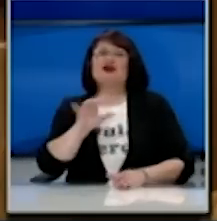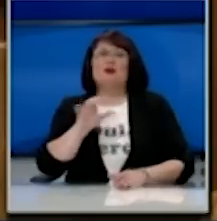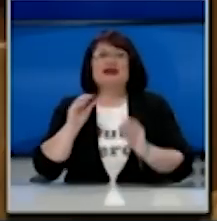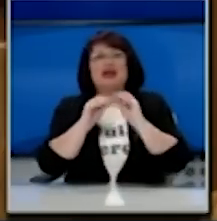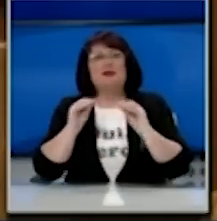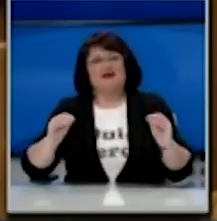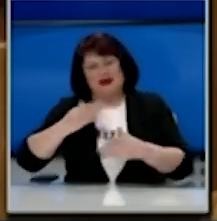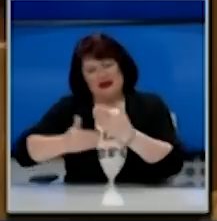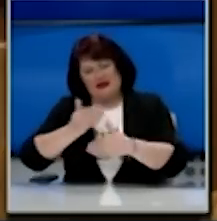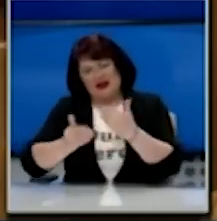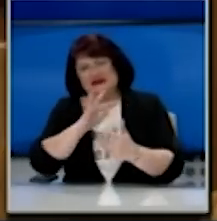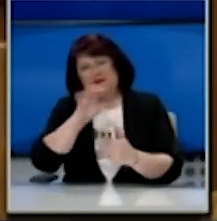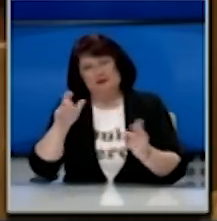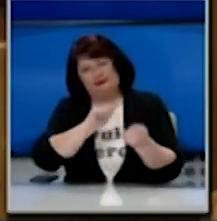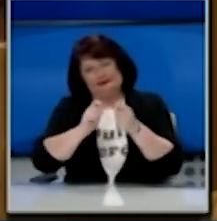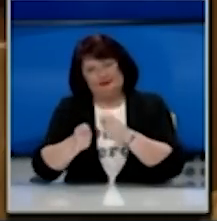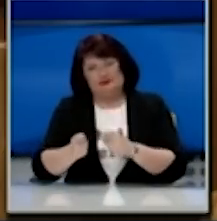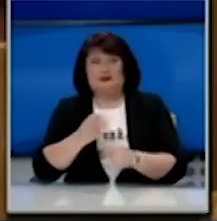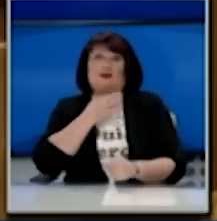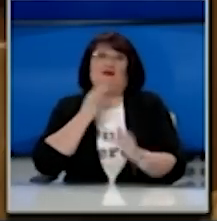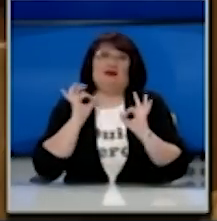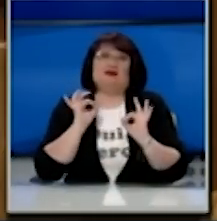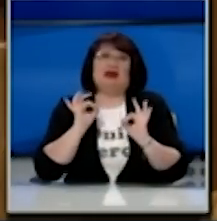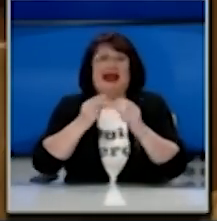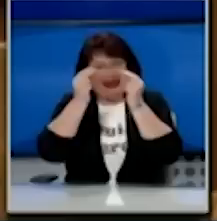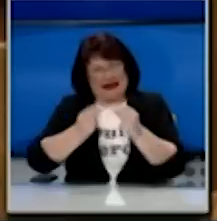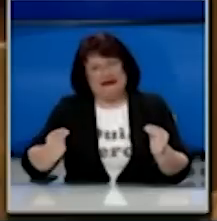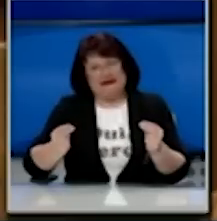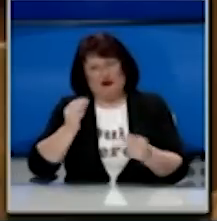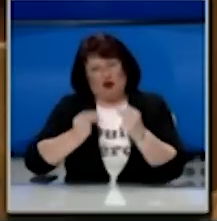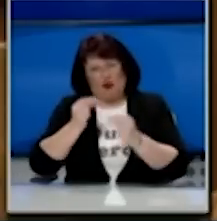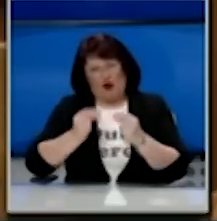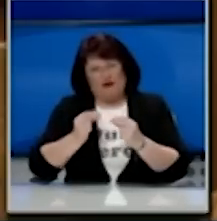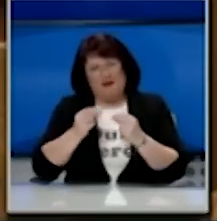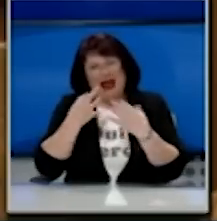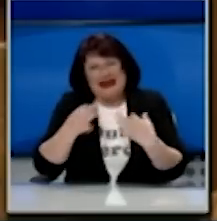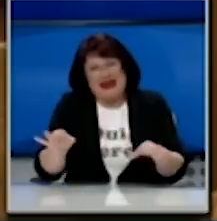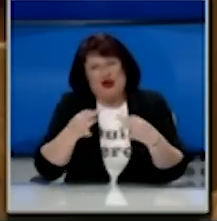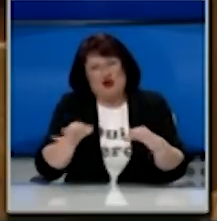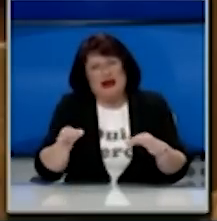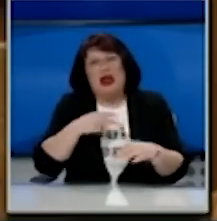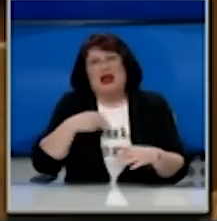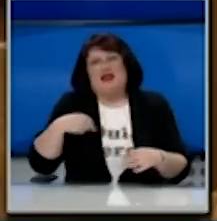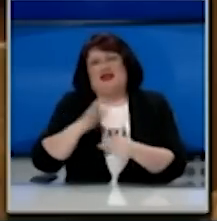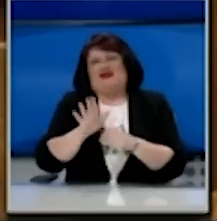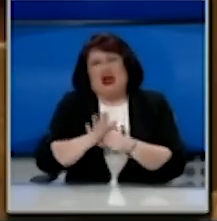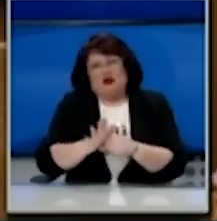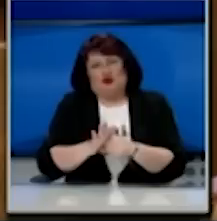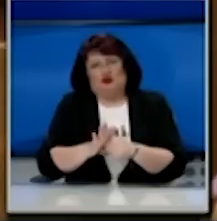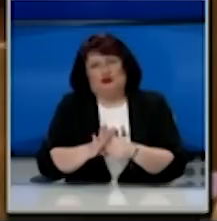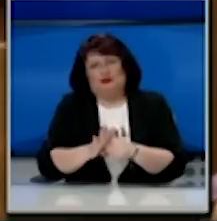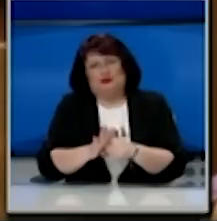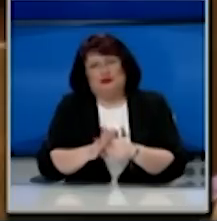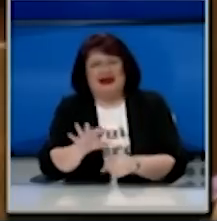εκπαιδευτικής διαδικασίας, αναγκαία φυσικά, θα λύσει το πρόβλημα των κενών σε εκπαιδευτικούς? Θα σταματήσουν